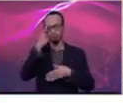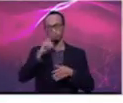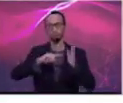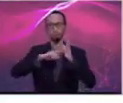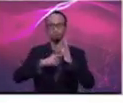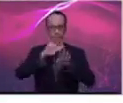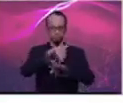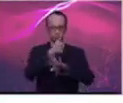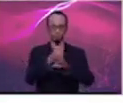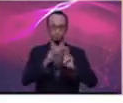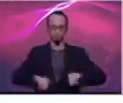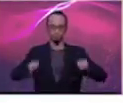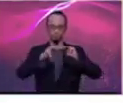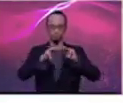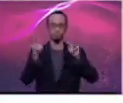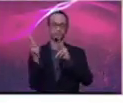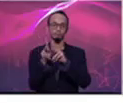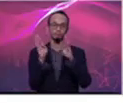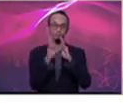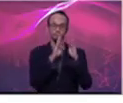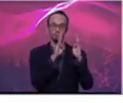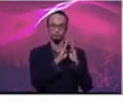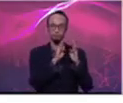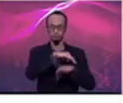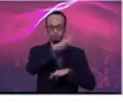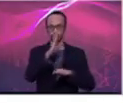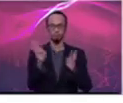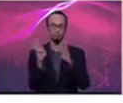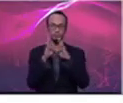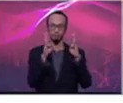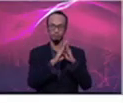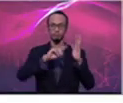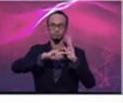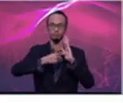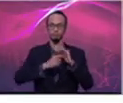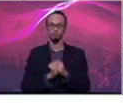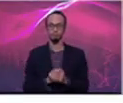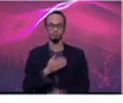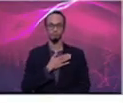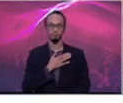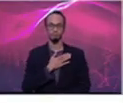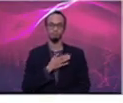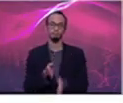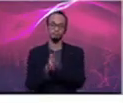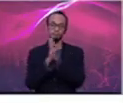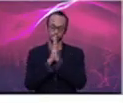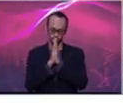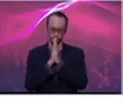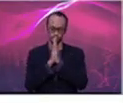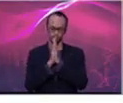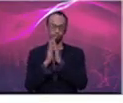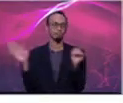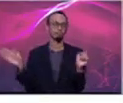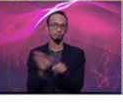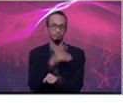projek pembinaan masjid bukit baya Shah Alam dapat dimulakan saya meletakkan sepenuh pengharapan saya